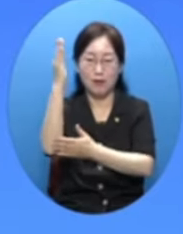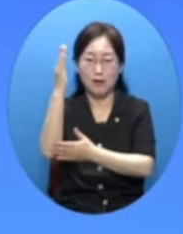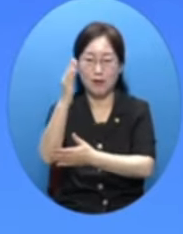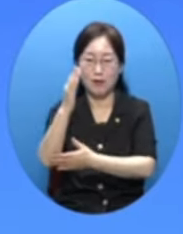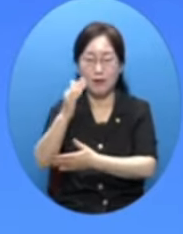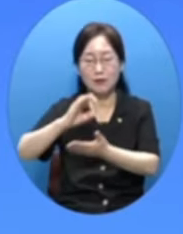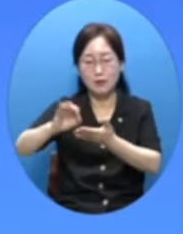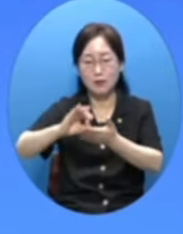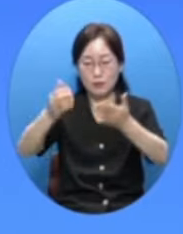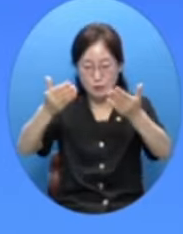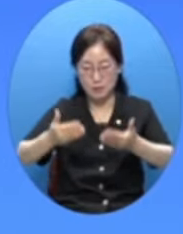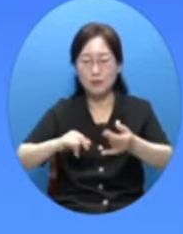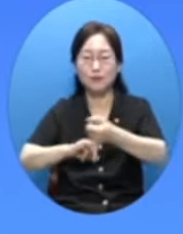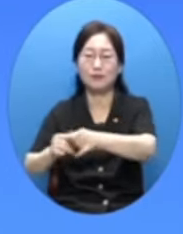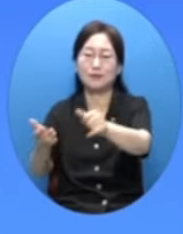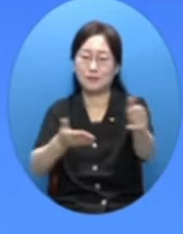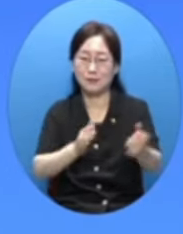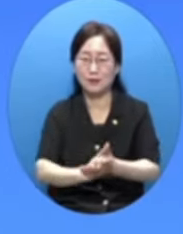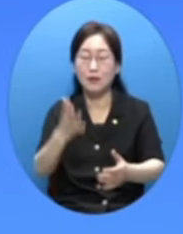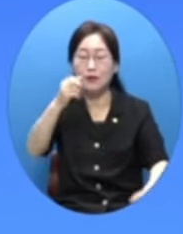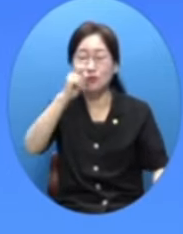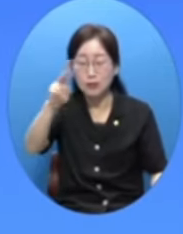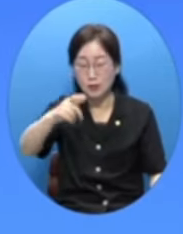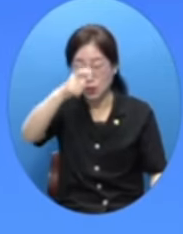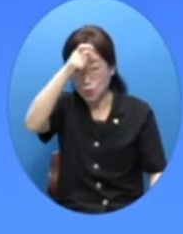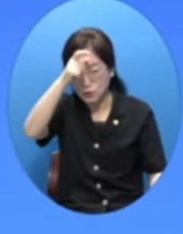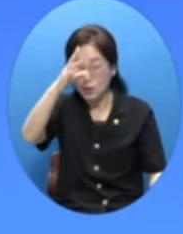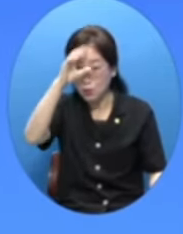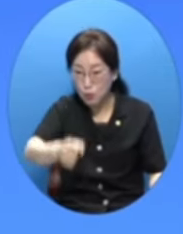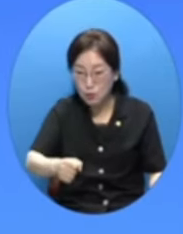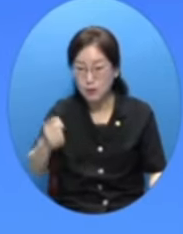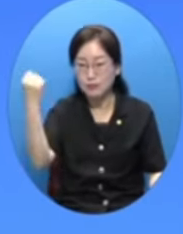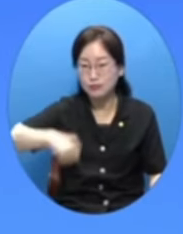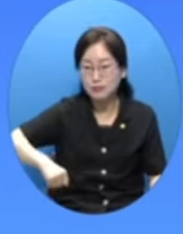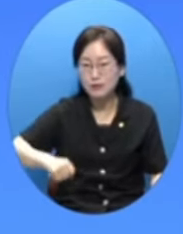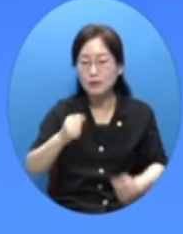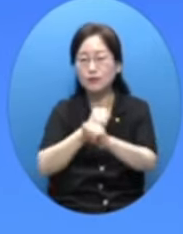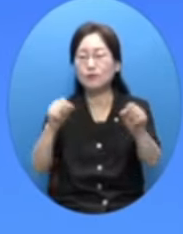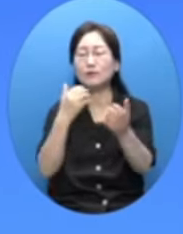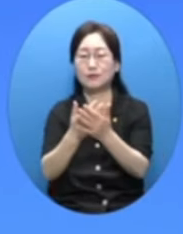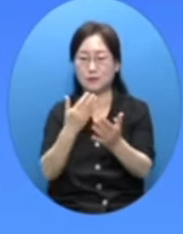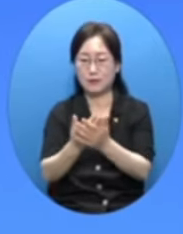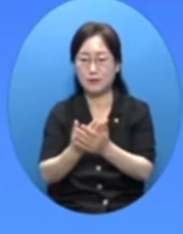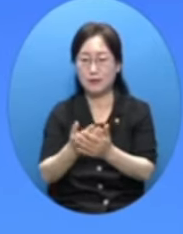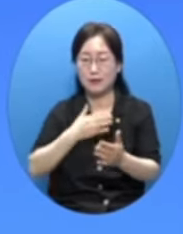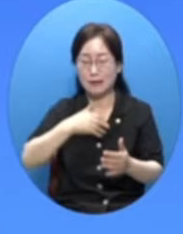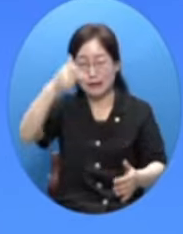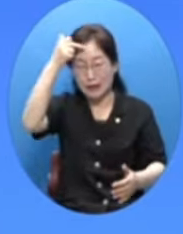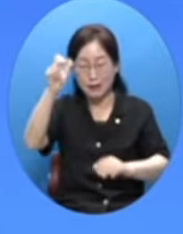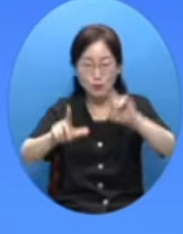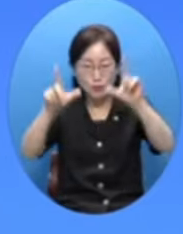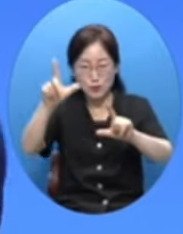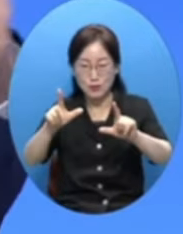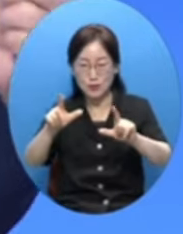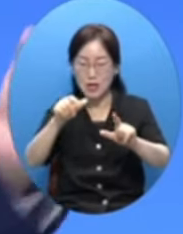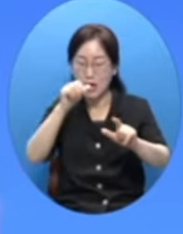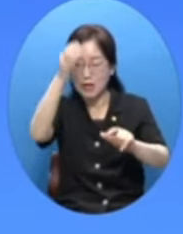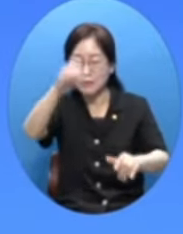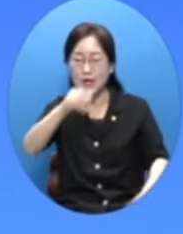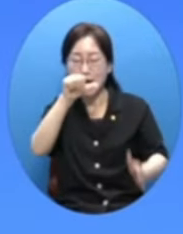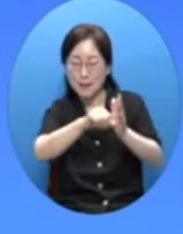모두가 되어야 할 것입니다. 주여 나의 고집과 교만과 불순종을 용서하여 주시고 나의 옛사람의 모습을 십자가에 못 박고